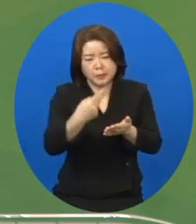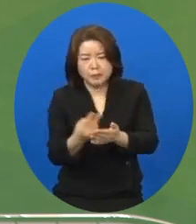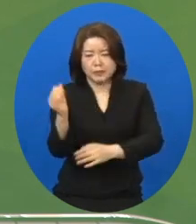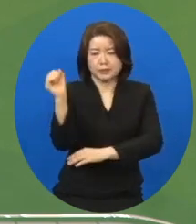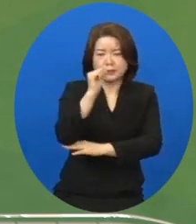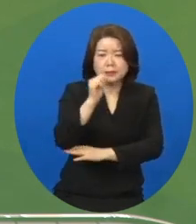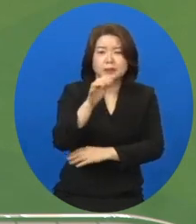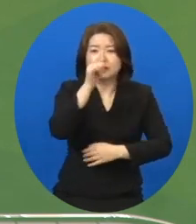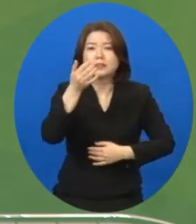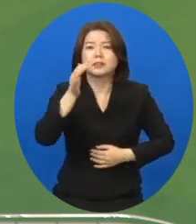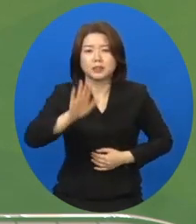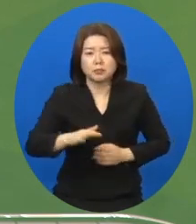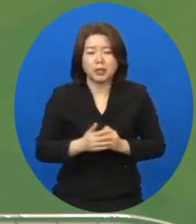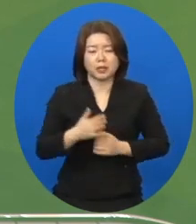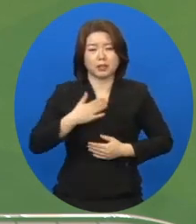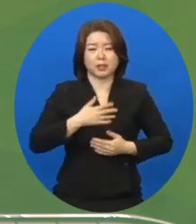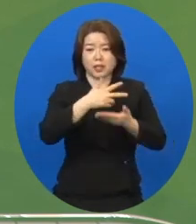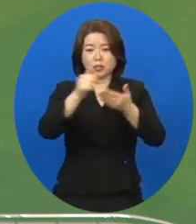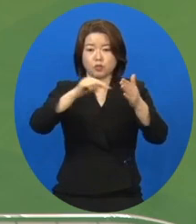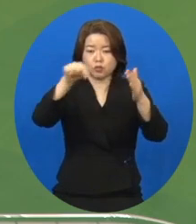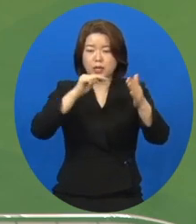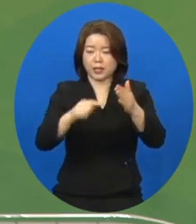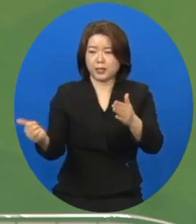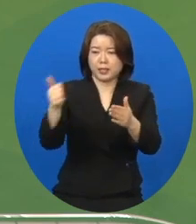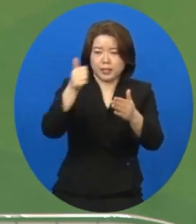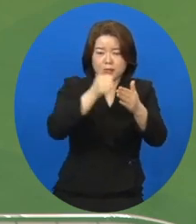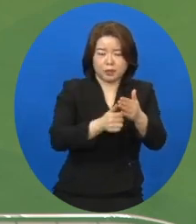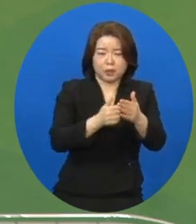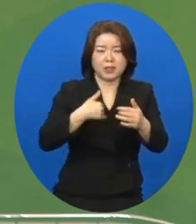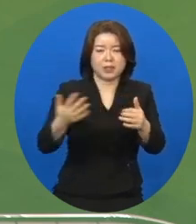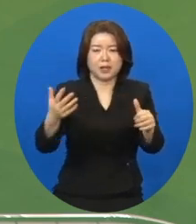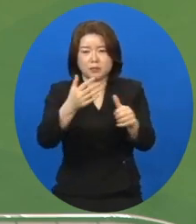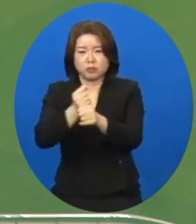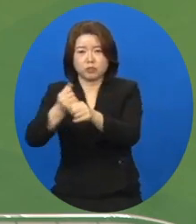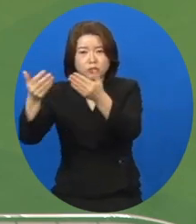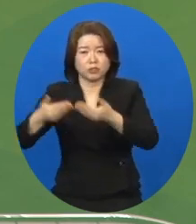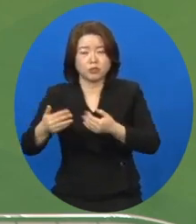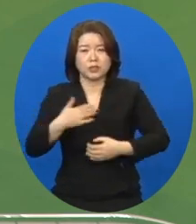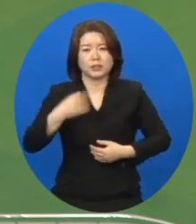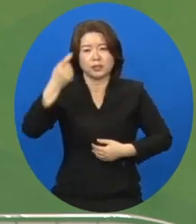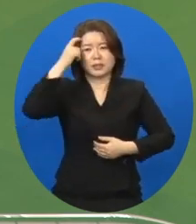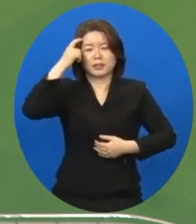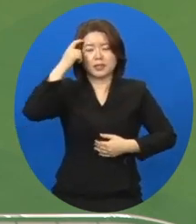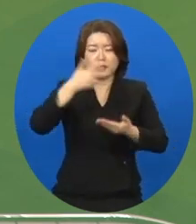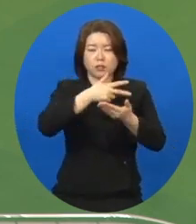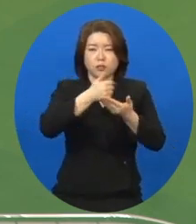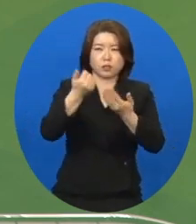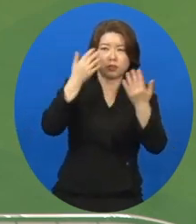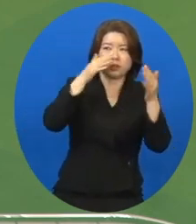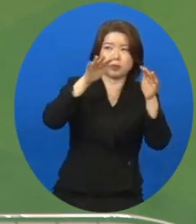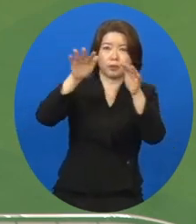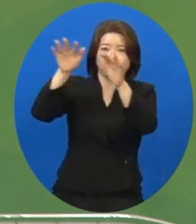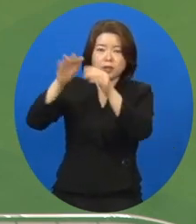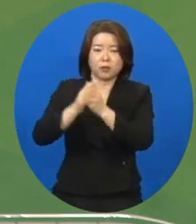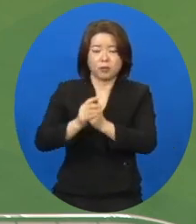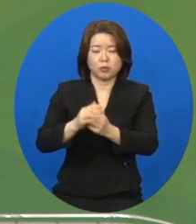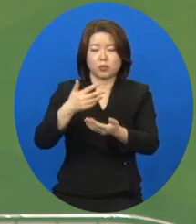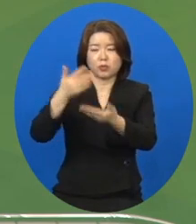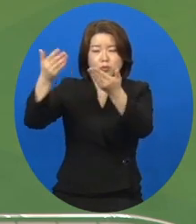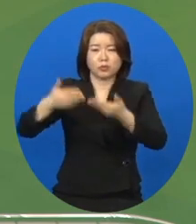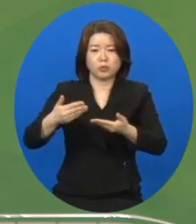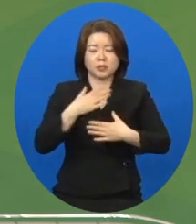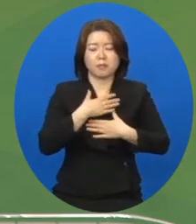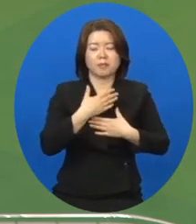흔들리지만 내 주 안에 거하며 나를 붙드시니 내 생각을 주께로 돌리고 주시는 평강의